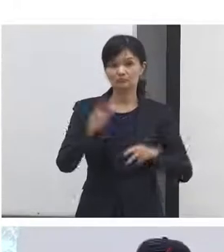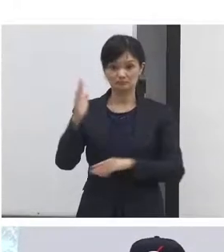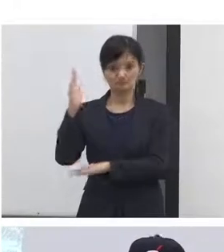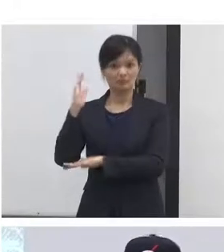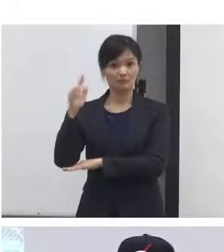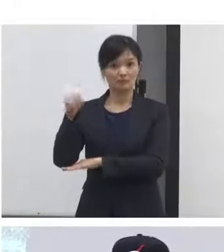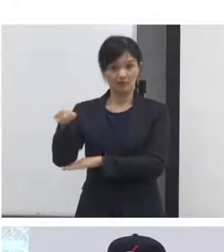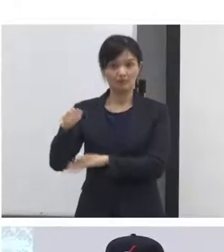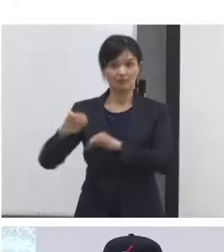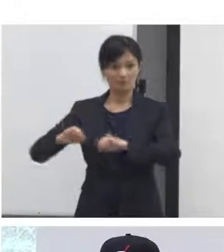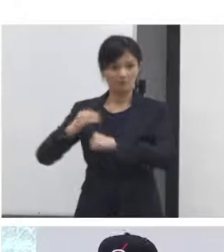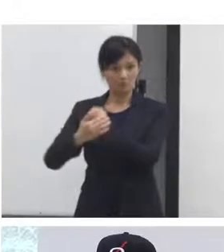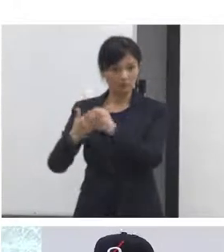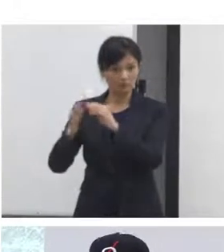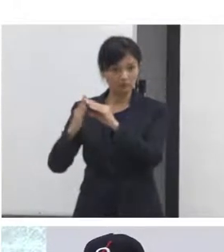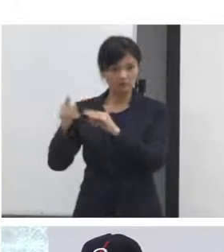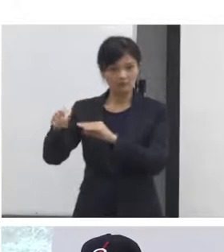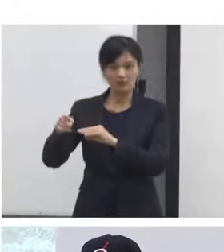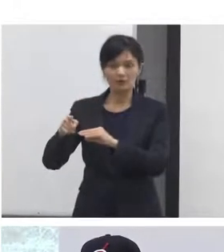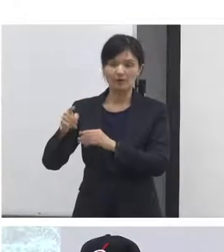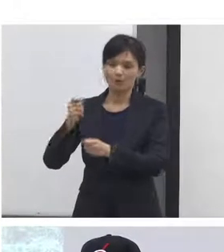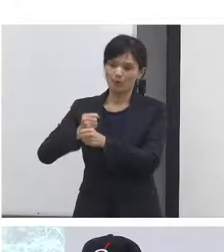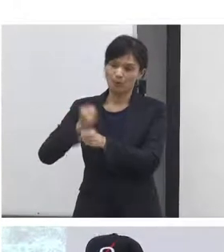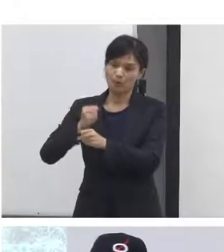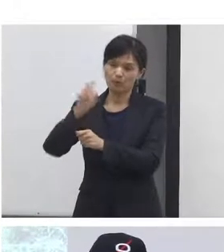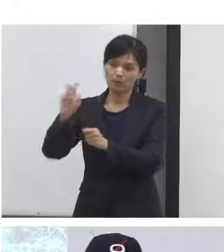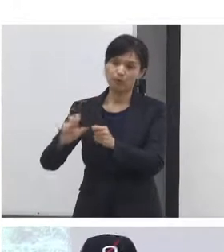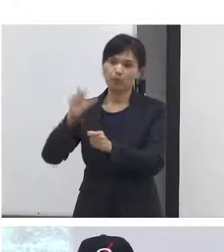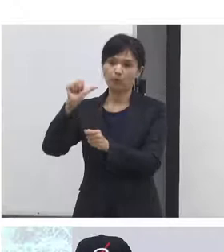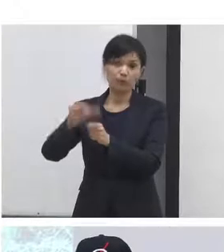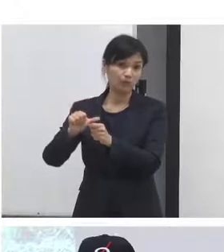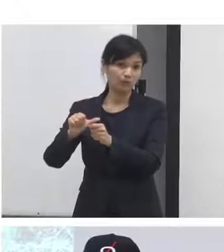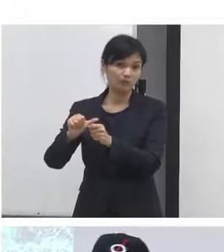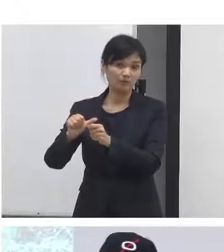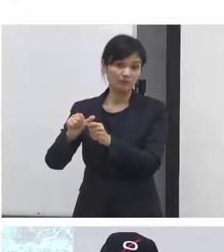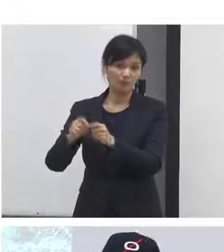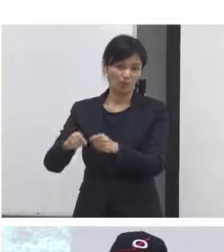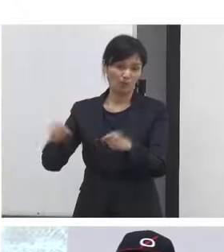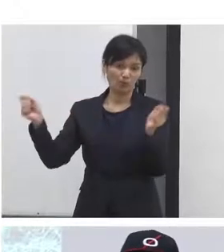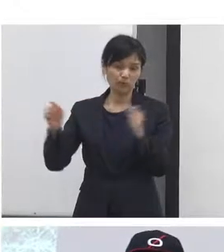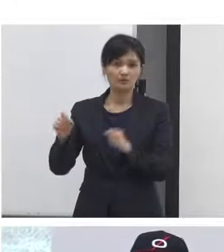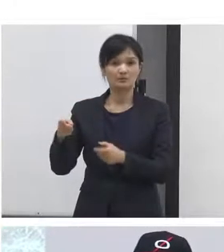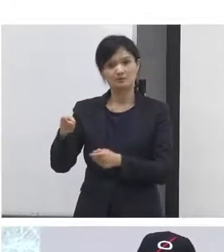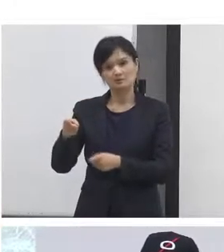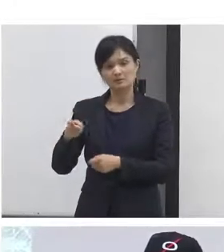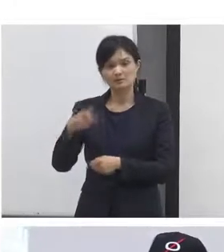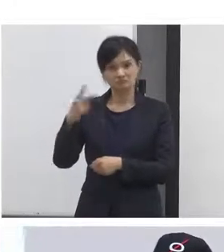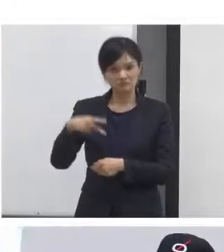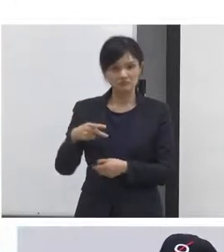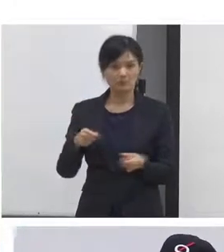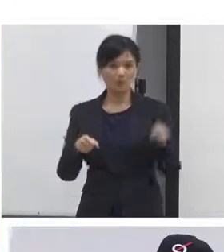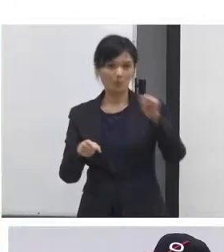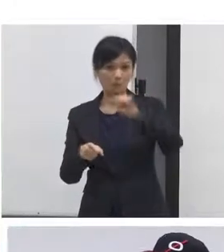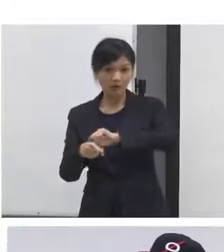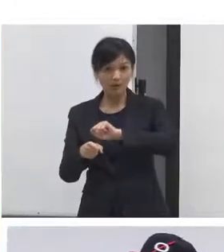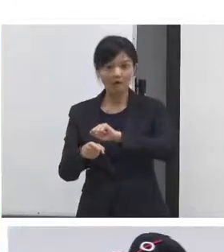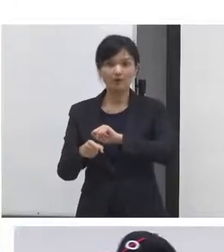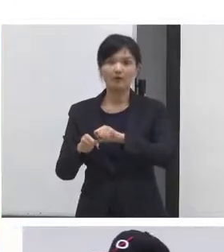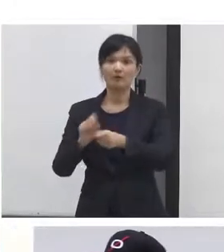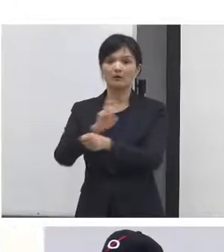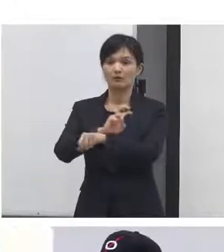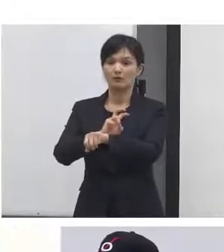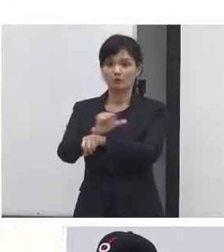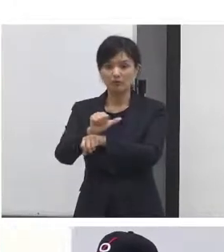已经花了25年去做这件事情，为什么不能多花25个小时做好这件事情？这是一个很有趣的议题。那其